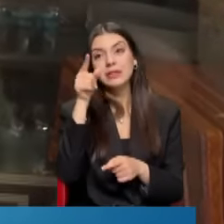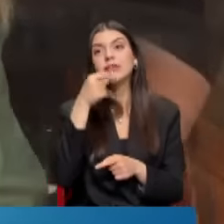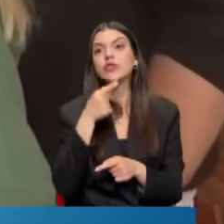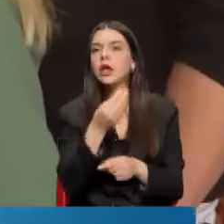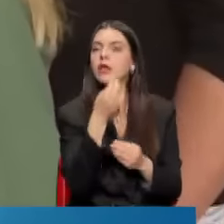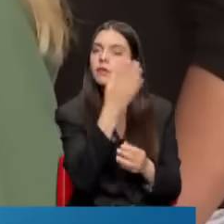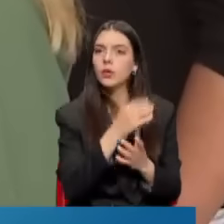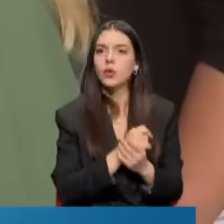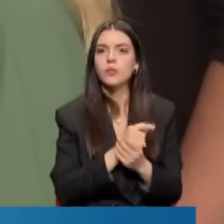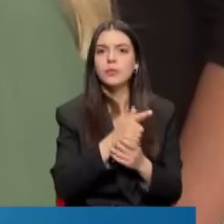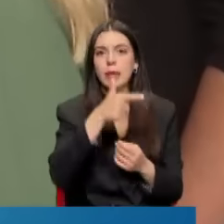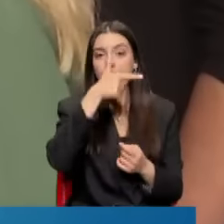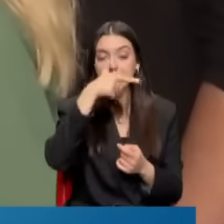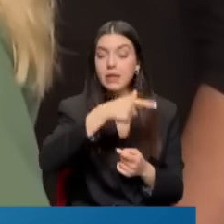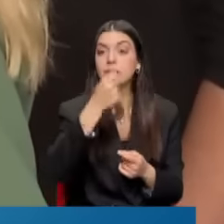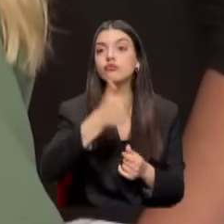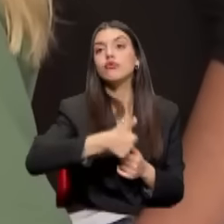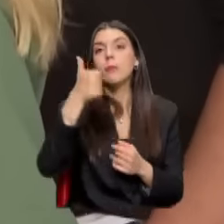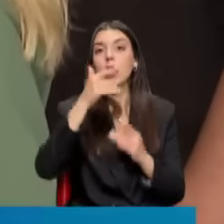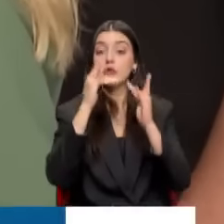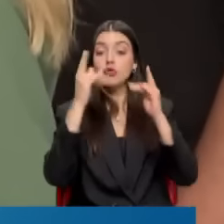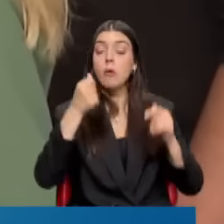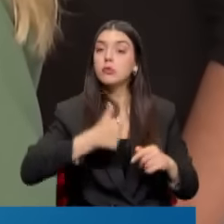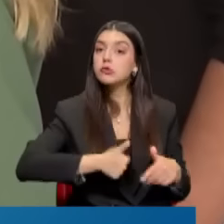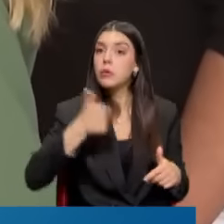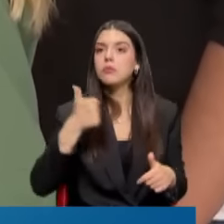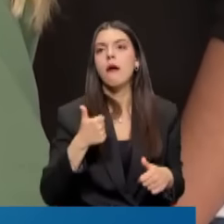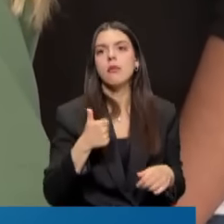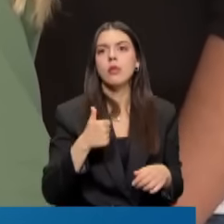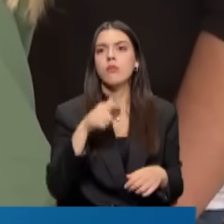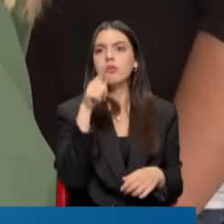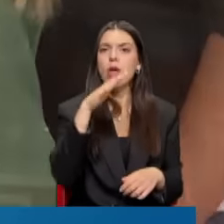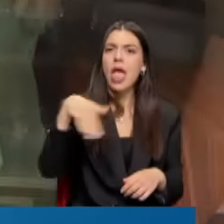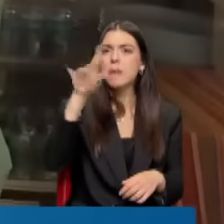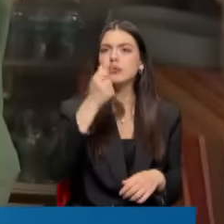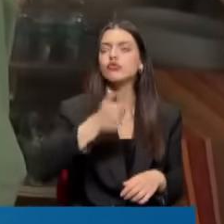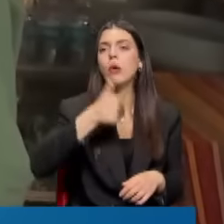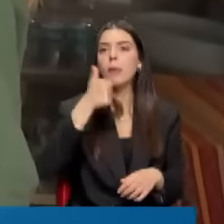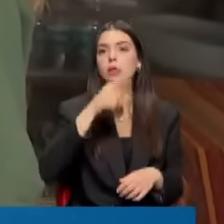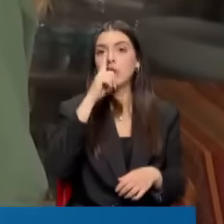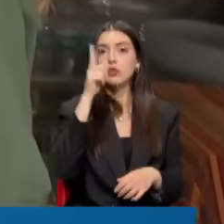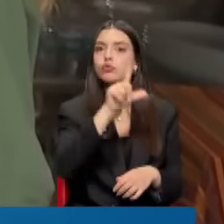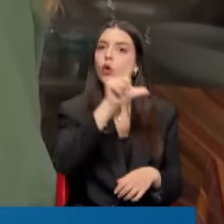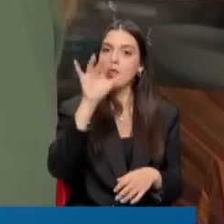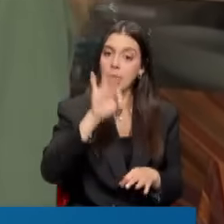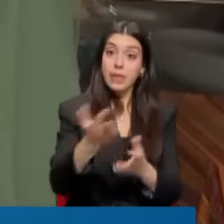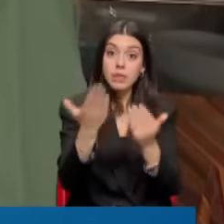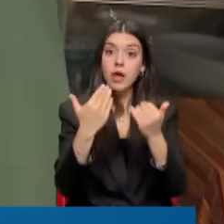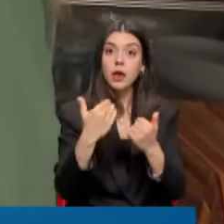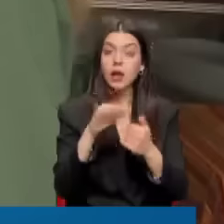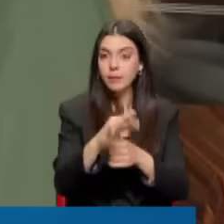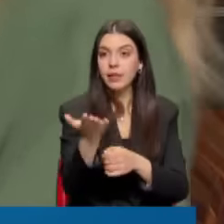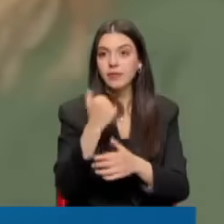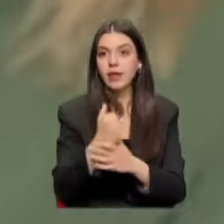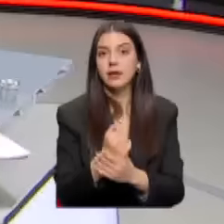düşürdü benzin fahiş fiyat köprü ücretleri fahiş fiyat bunlar fahiş fiyat % alayım Hemen